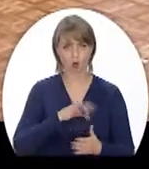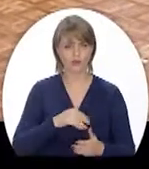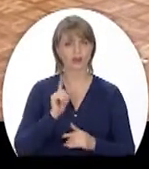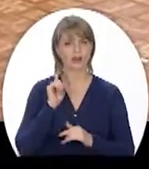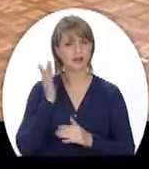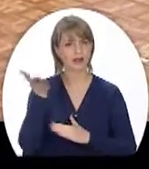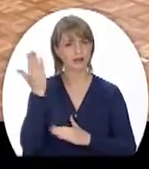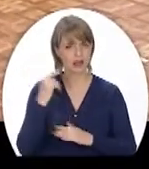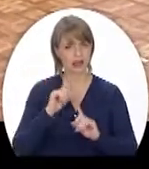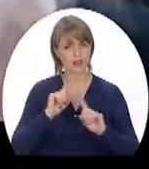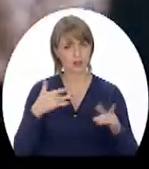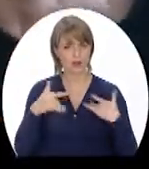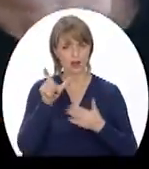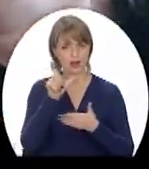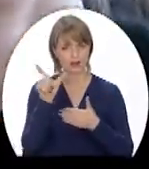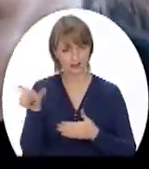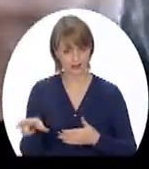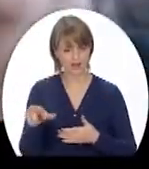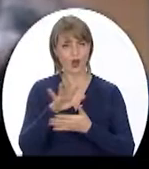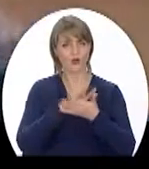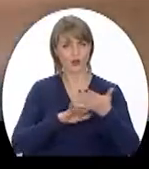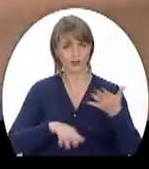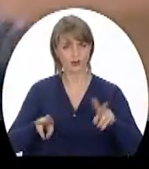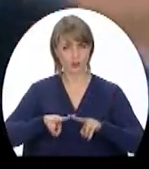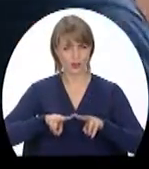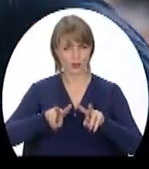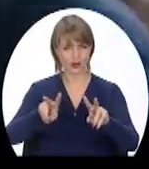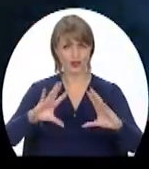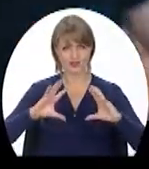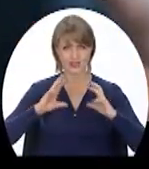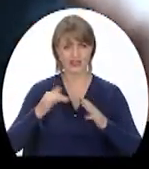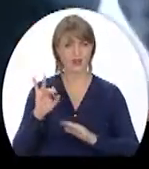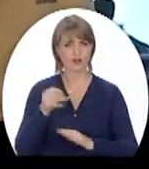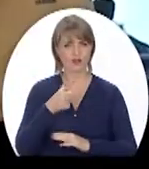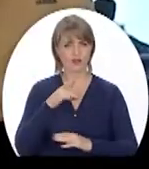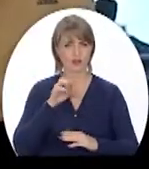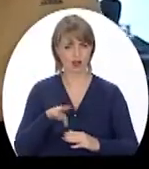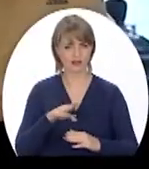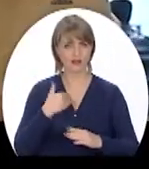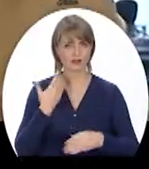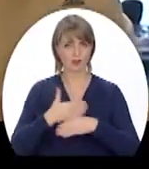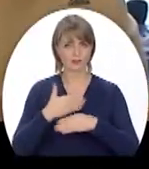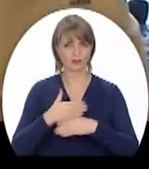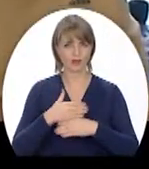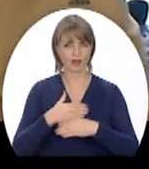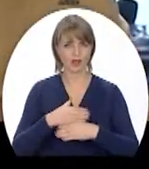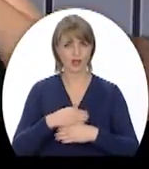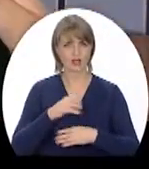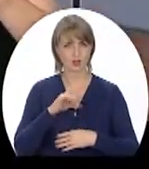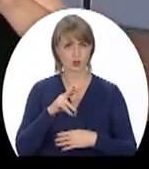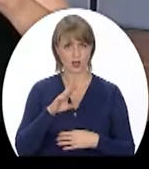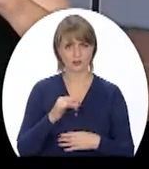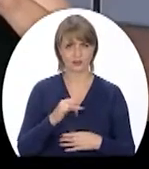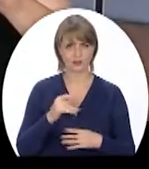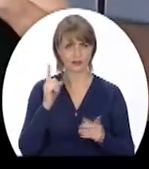тогда особенные артисты продолжили запараллеливать вселенные, выиграв грант на постановку комедии «Дель арте» «Служанка-интриганка».